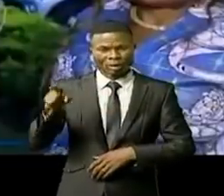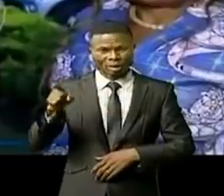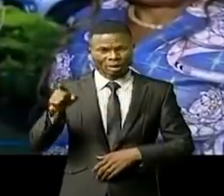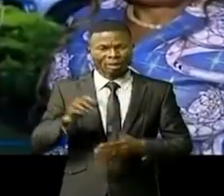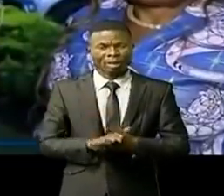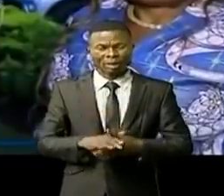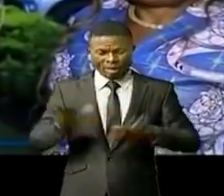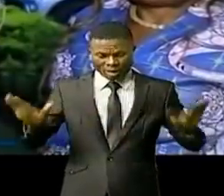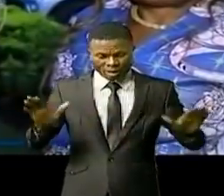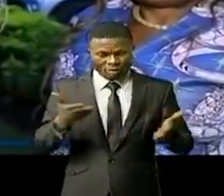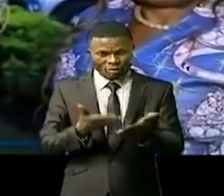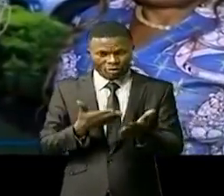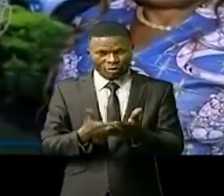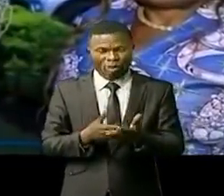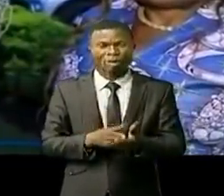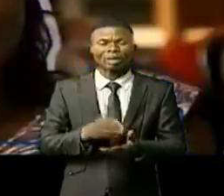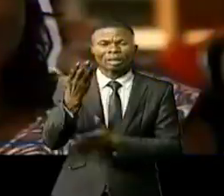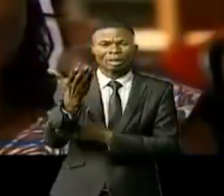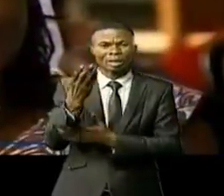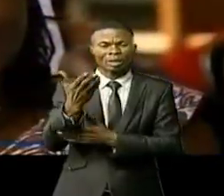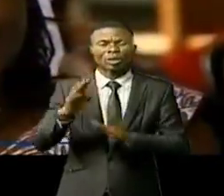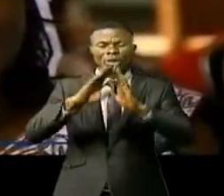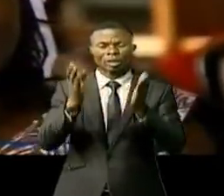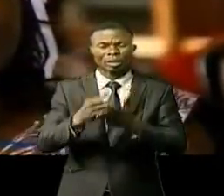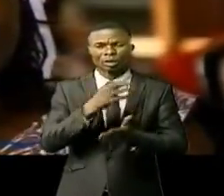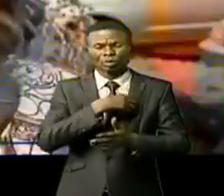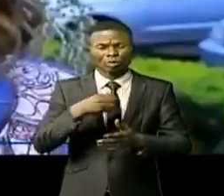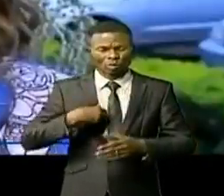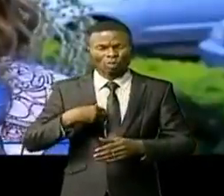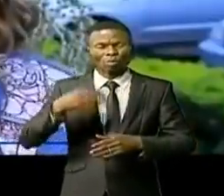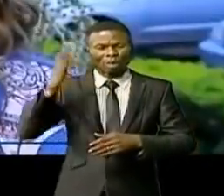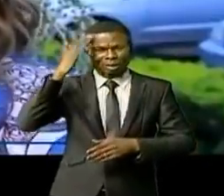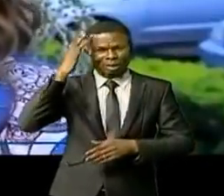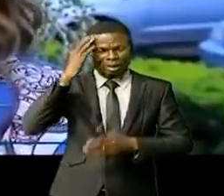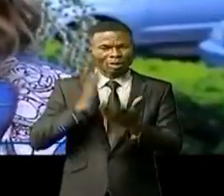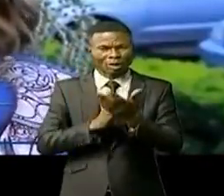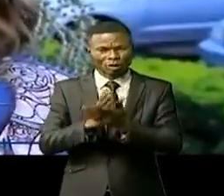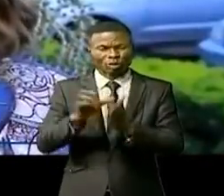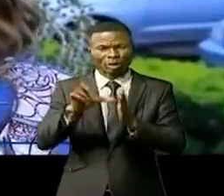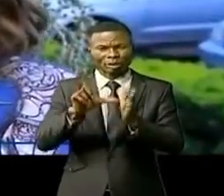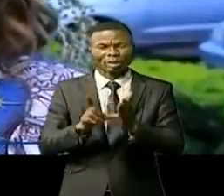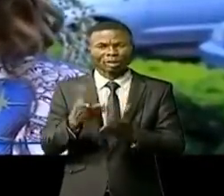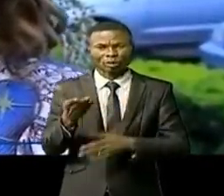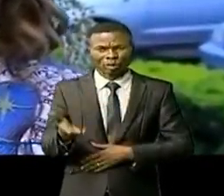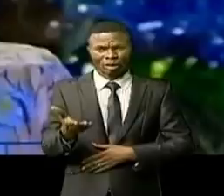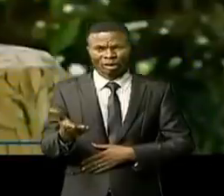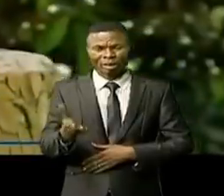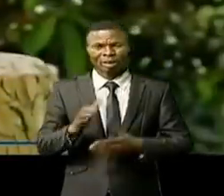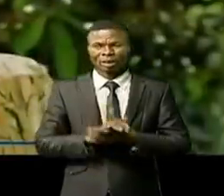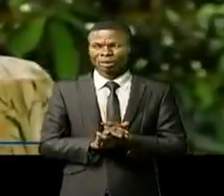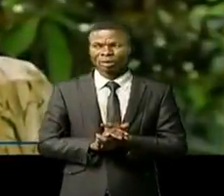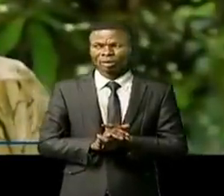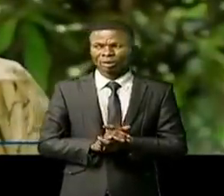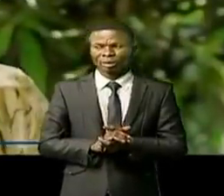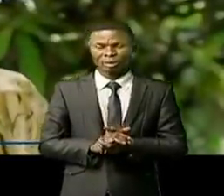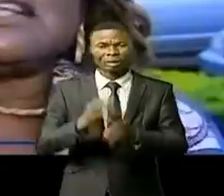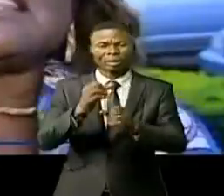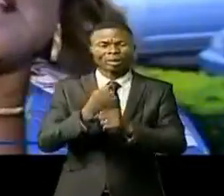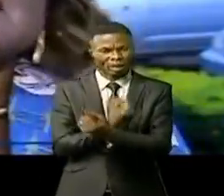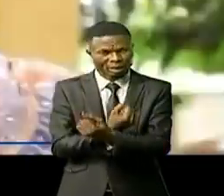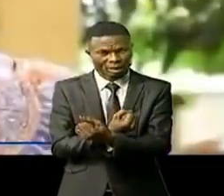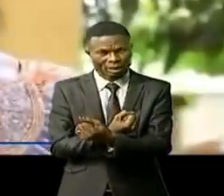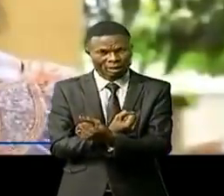et Mukendi d'interpeller la conscience des femmes de l'OCC sur un travail bien fait. Aux autres qui nous suivent, de respecter